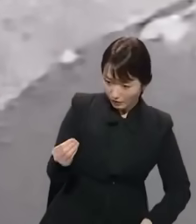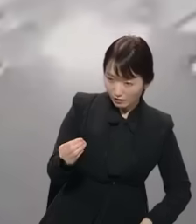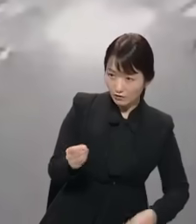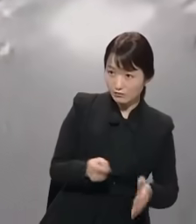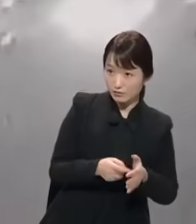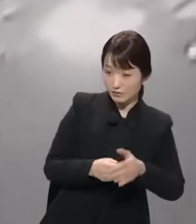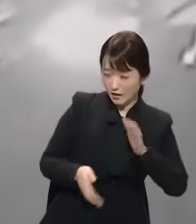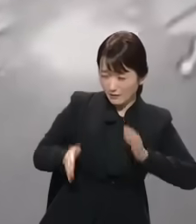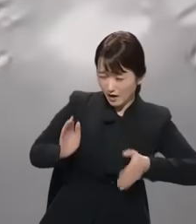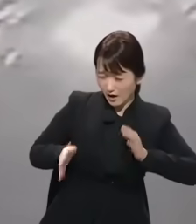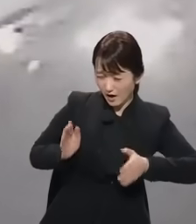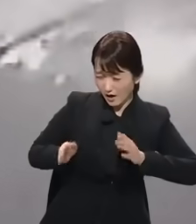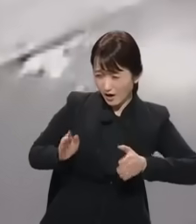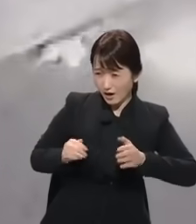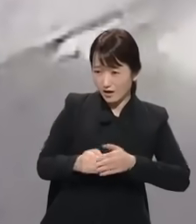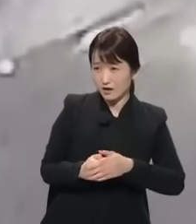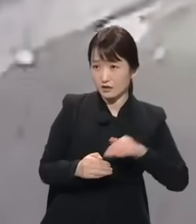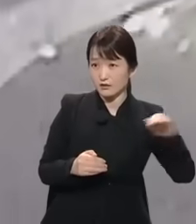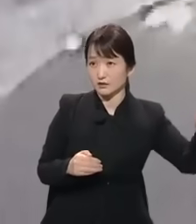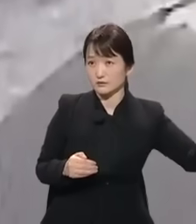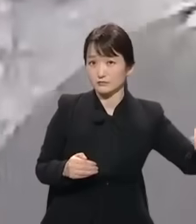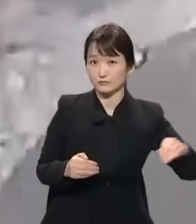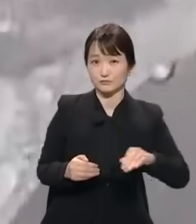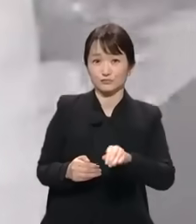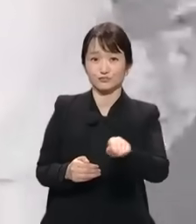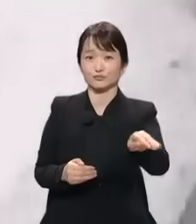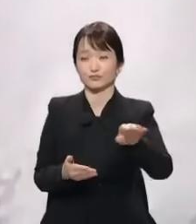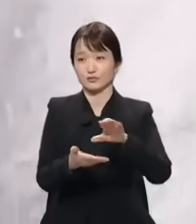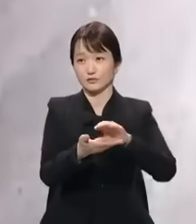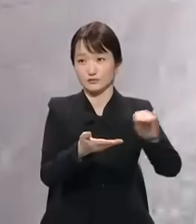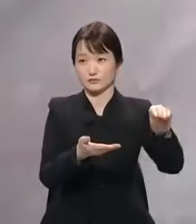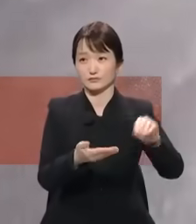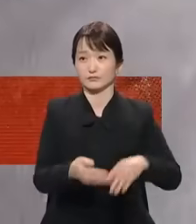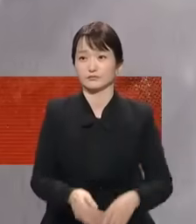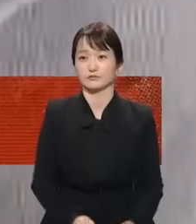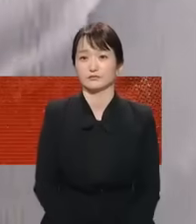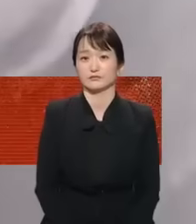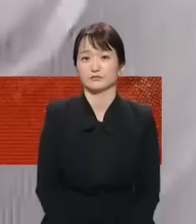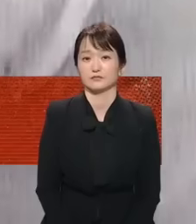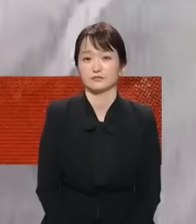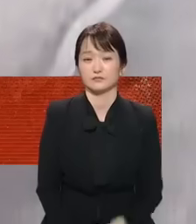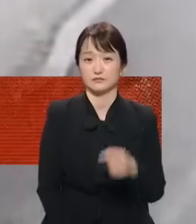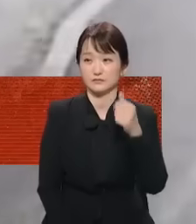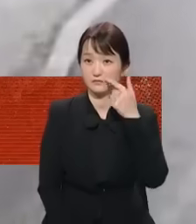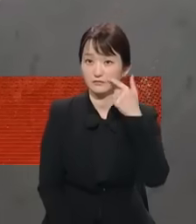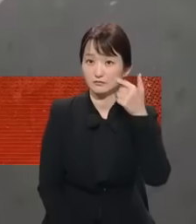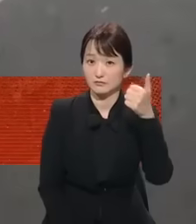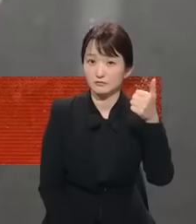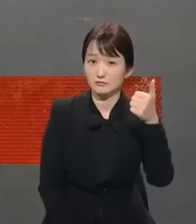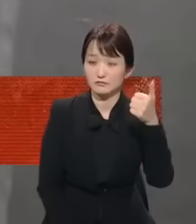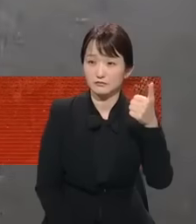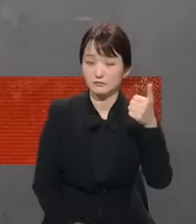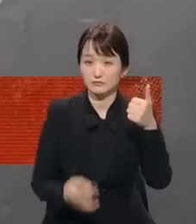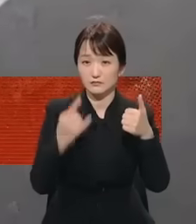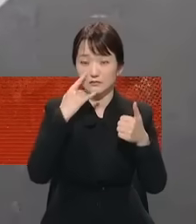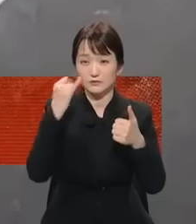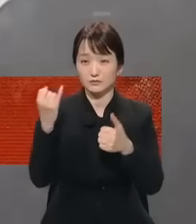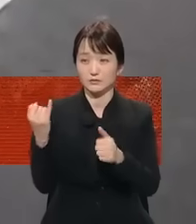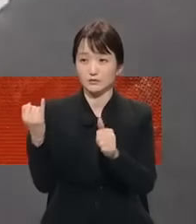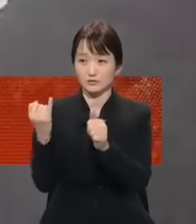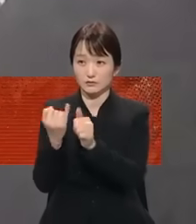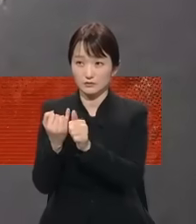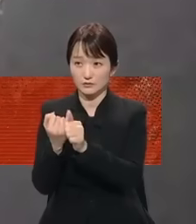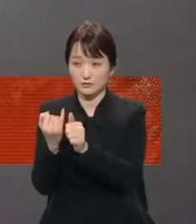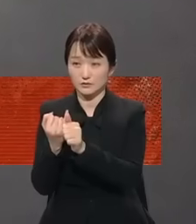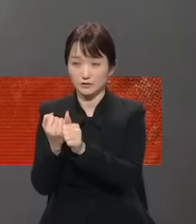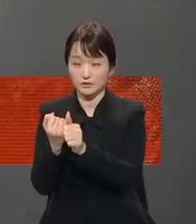급히 달려오니까 차를 가지고 현장을 떠났다라는 거죠. 저 작은아버지가 이제 어머님이 결혼하신 뒤에 초기에는 작은아버지하고